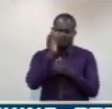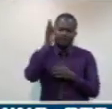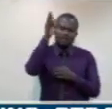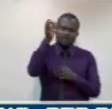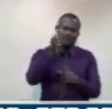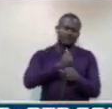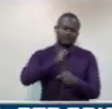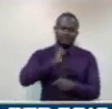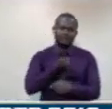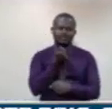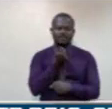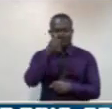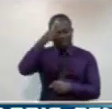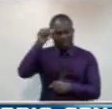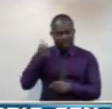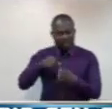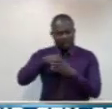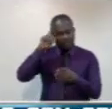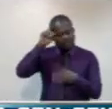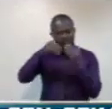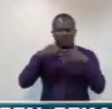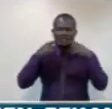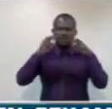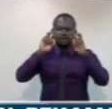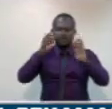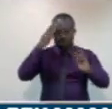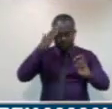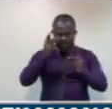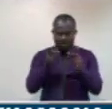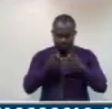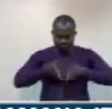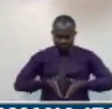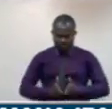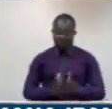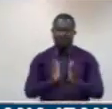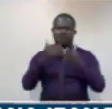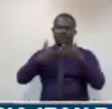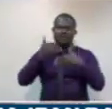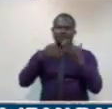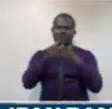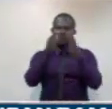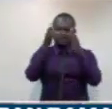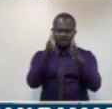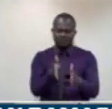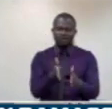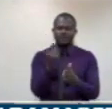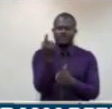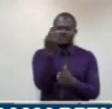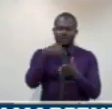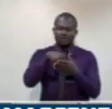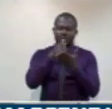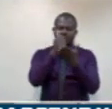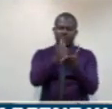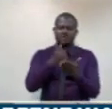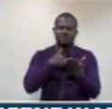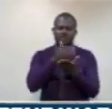nanjye nkikorera abahanga mu by'imitekerereze bavuga ko kumenya inkomoko n'ibisanira bya hafi by'umuntu ari kimwe mu bimufasha